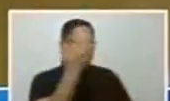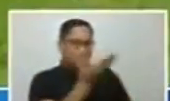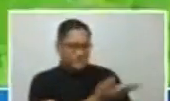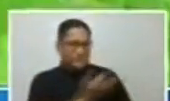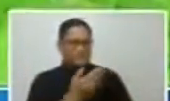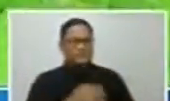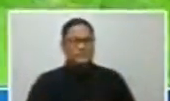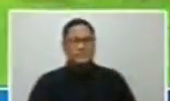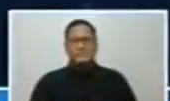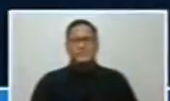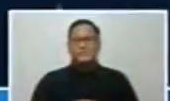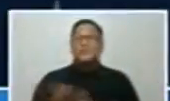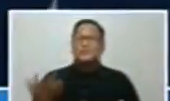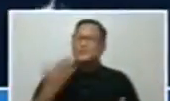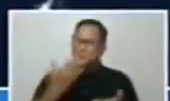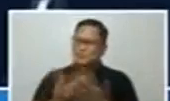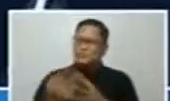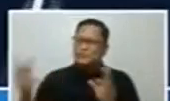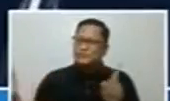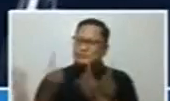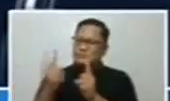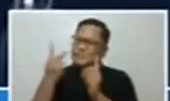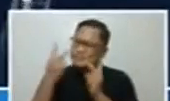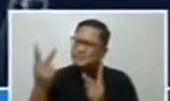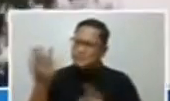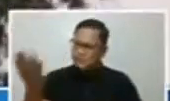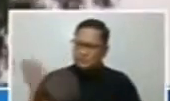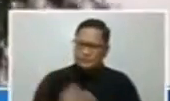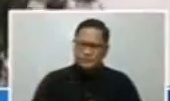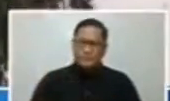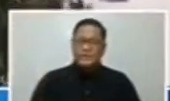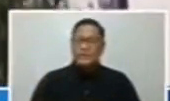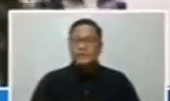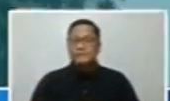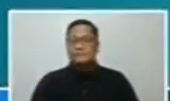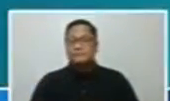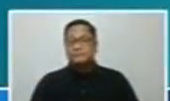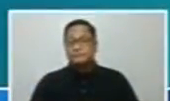sa mga munisipyo or kung mag-positive doon sa RDT.